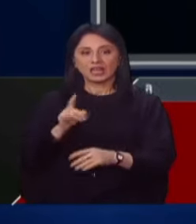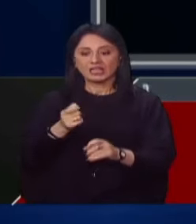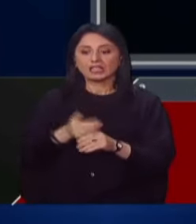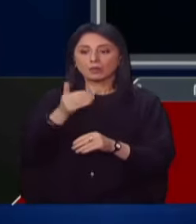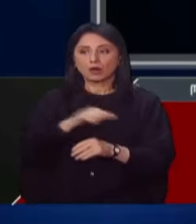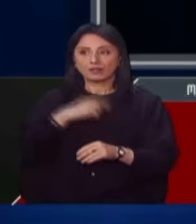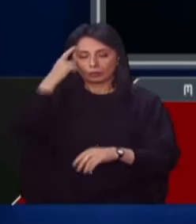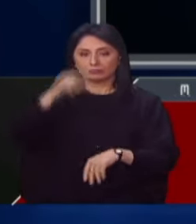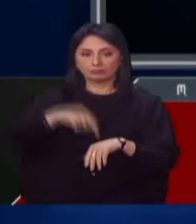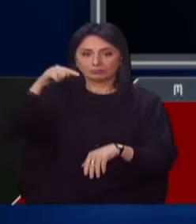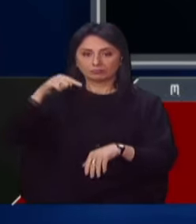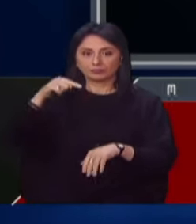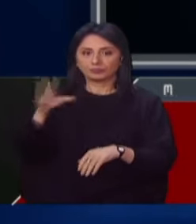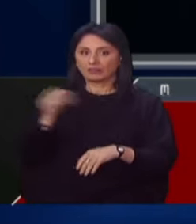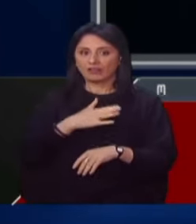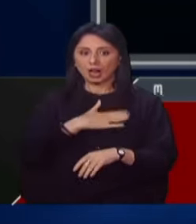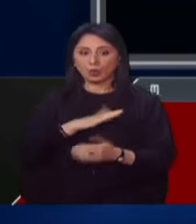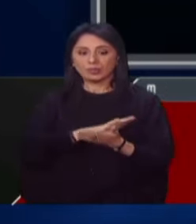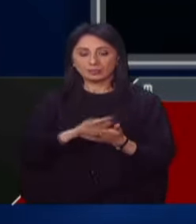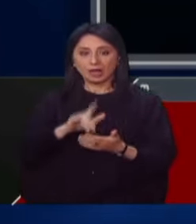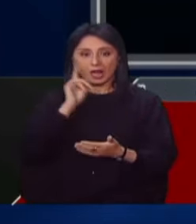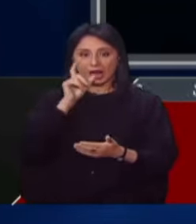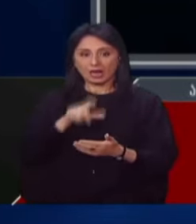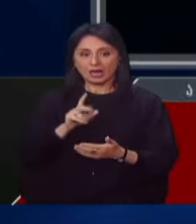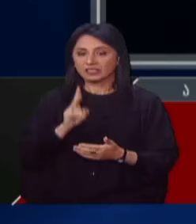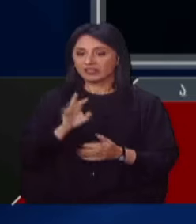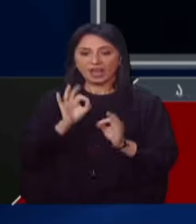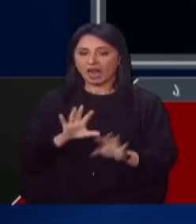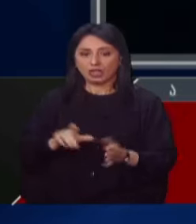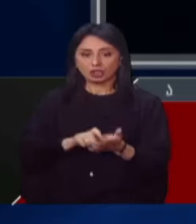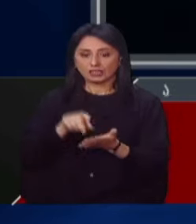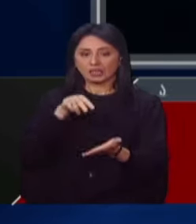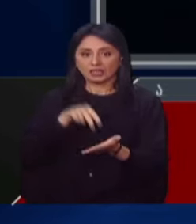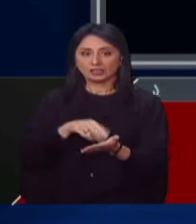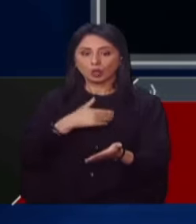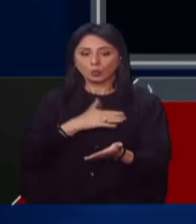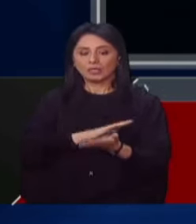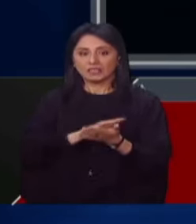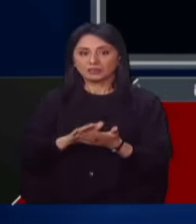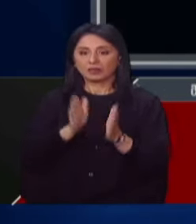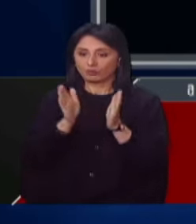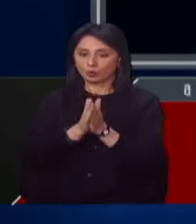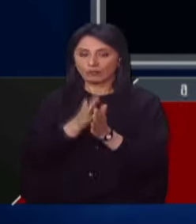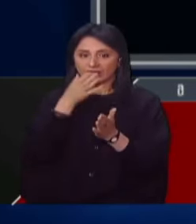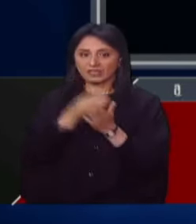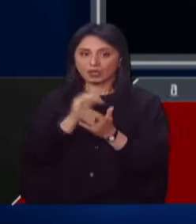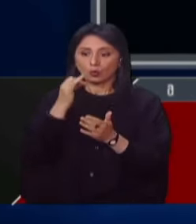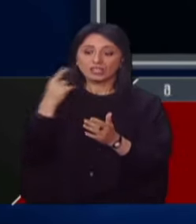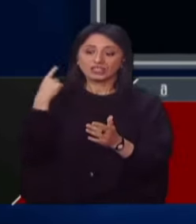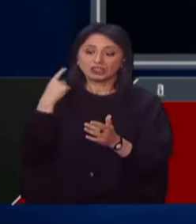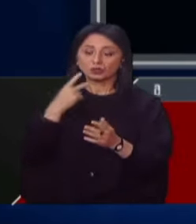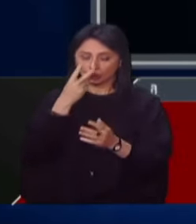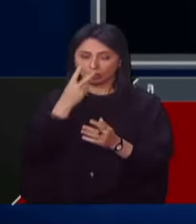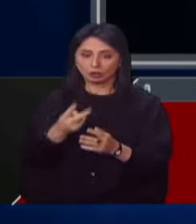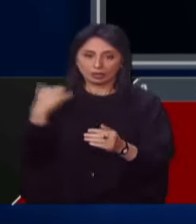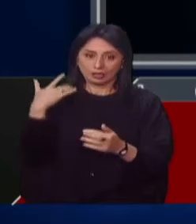მოგვიანებით თვითონაც ხვდებიან. ყველა გულწრფელ ახალგაზრდას, რომელიც არასწორ გზას ადგას, გულწრფელად ვთხოვ საკუთარ წარსულ ნაბიჯებს